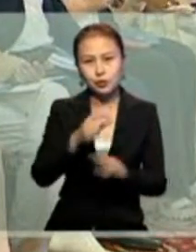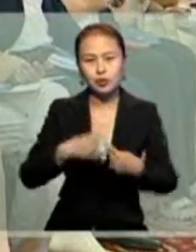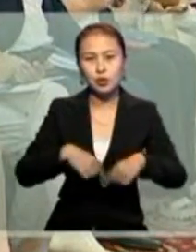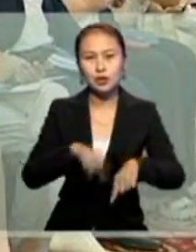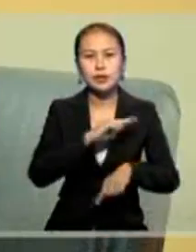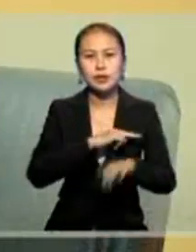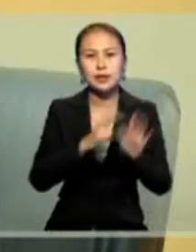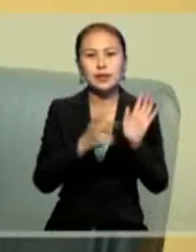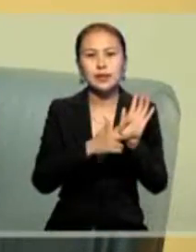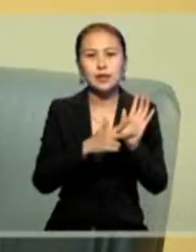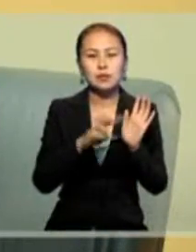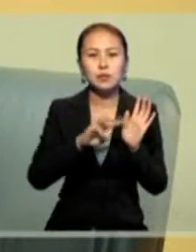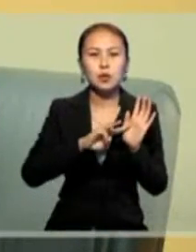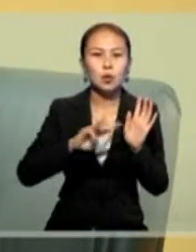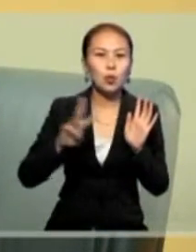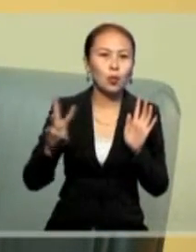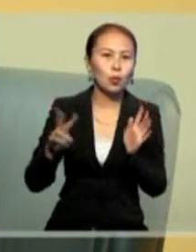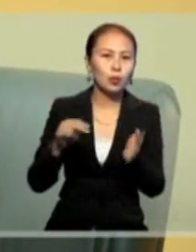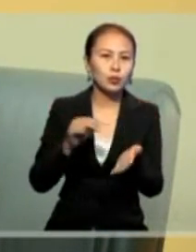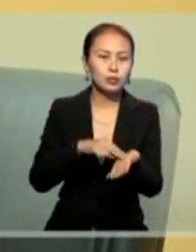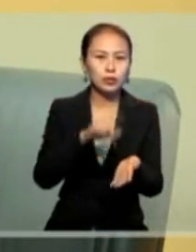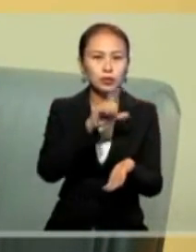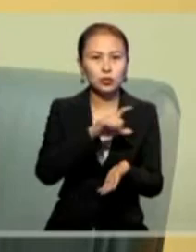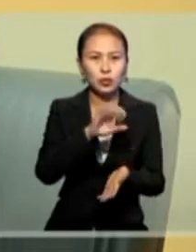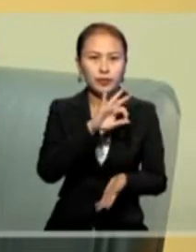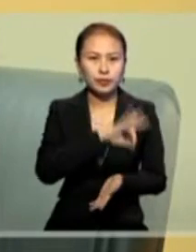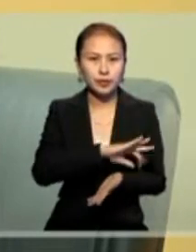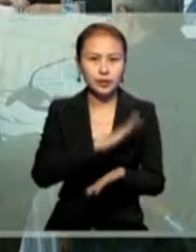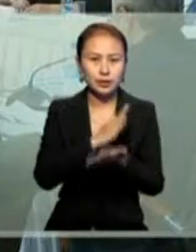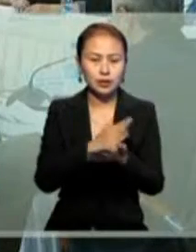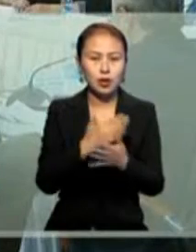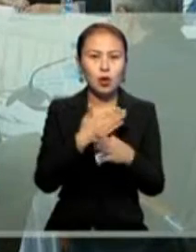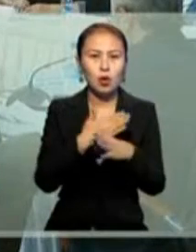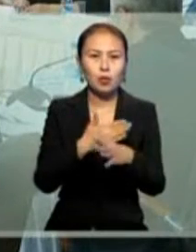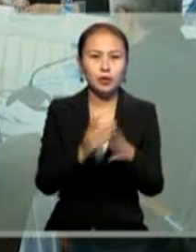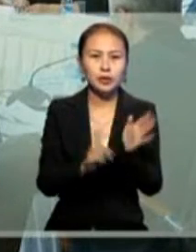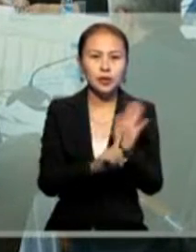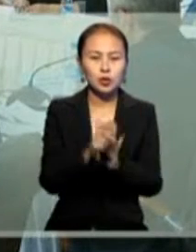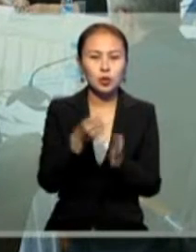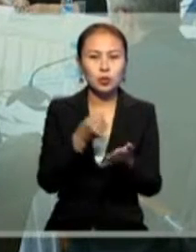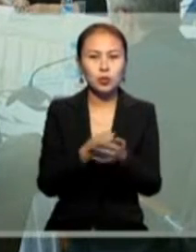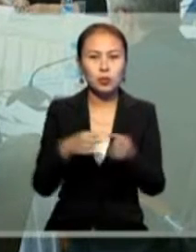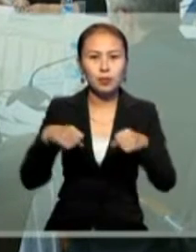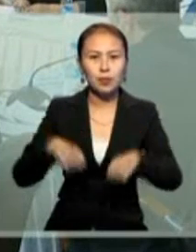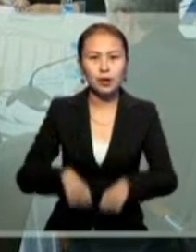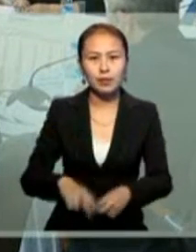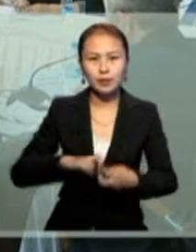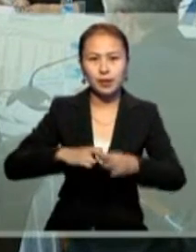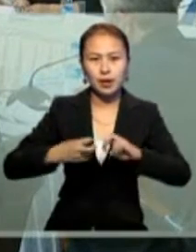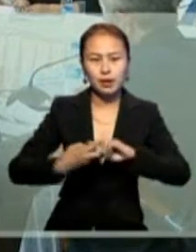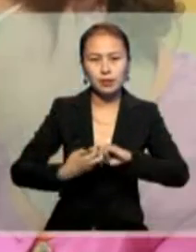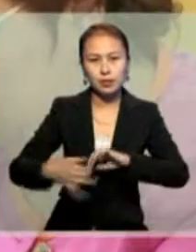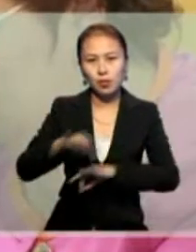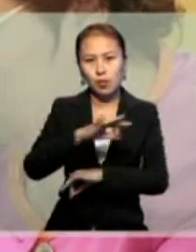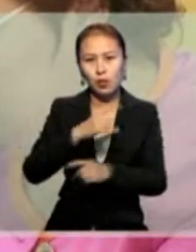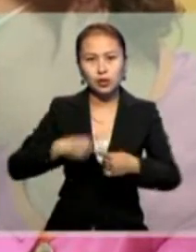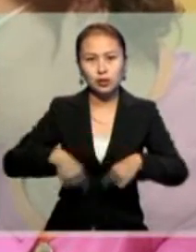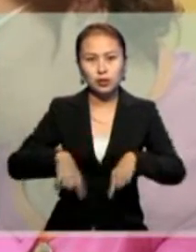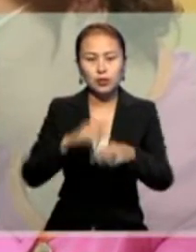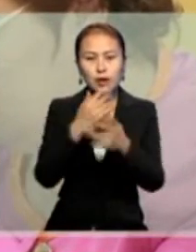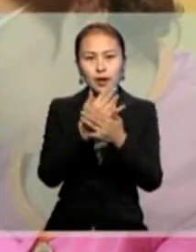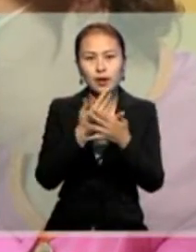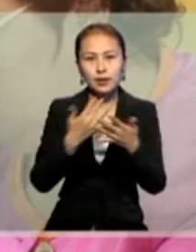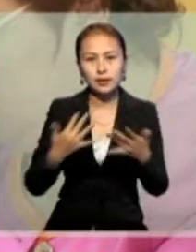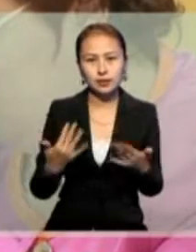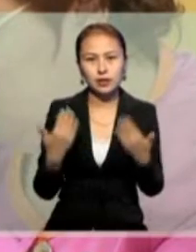қызметінен 8 миллионға жуық отандасымыз пайдаланып келеді. Ол қайырымдылықтан бастап, құқықтық қауіпсіздік мәселелері сияқты қоғамдағы сан қилы